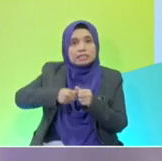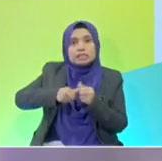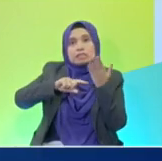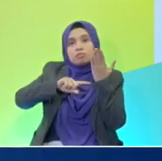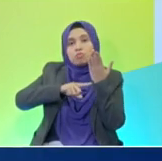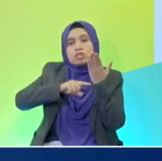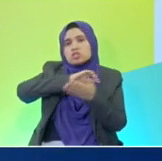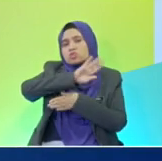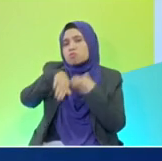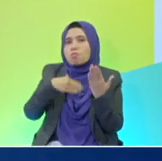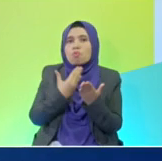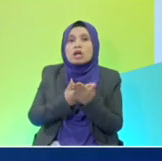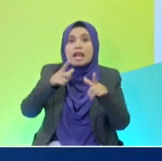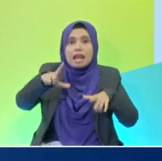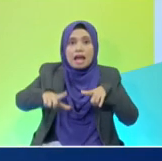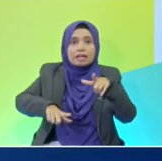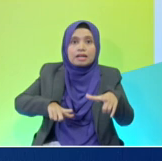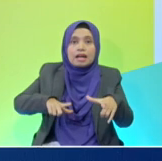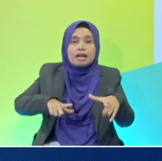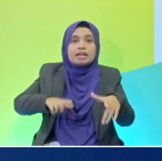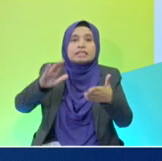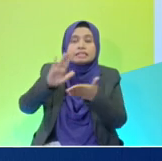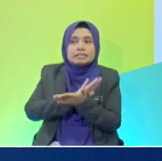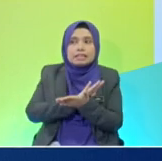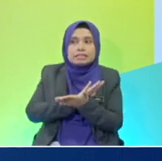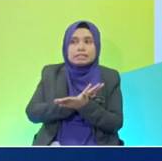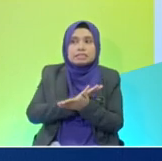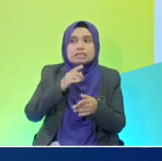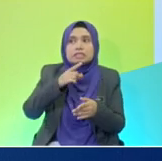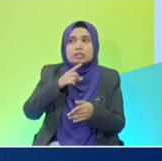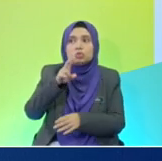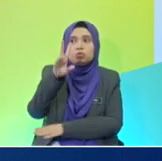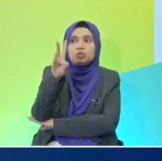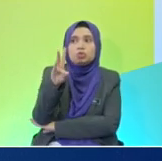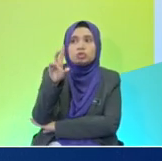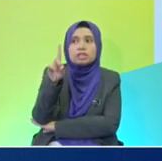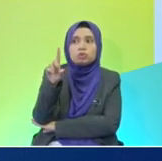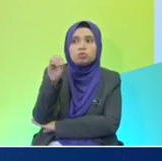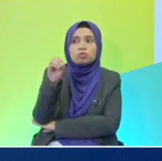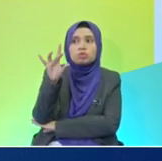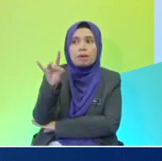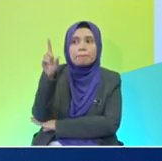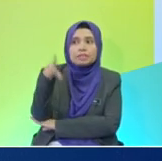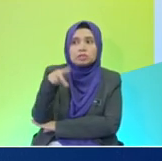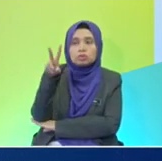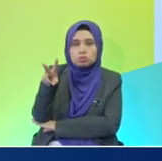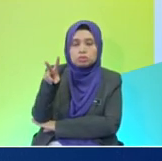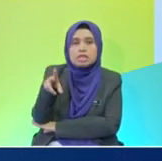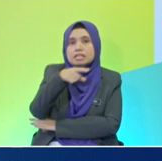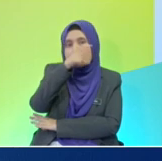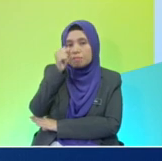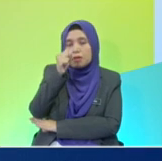kita 7108 palang dua Sebenarnya aku yang murid lakukan setiap satu modul